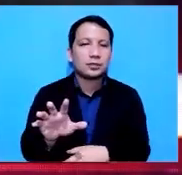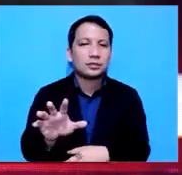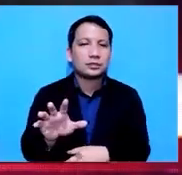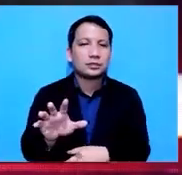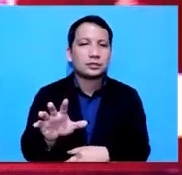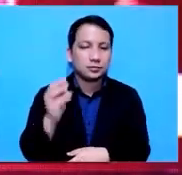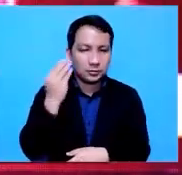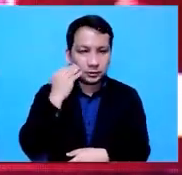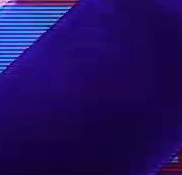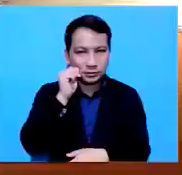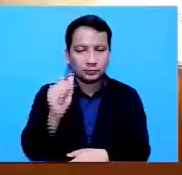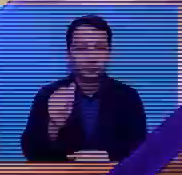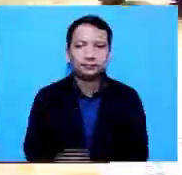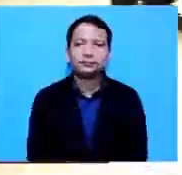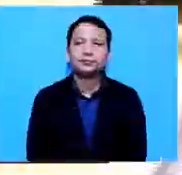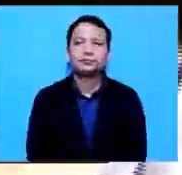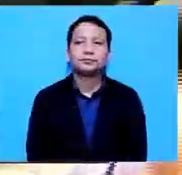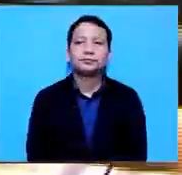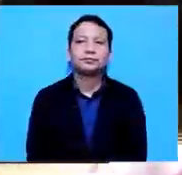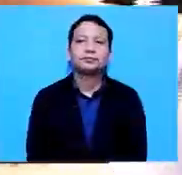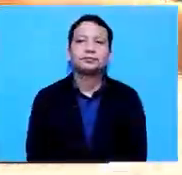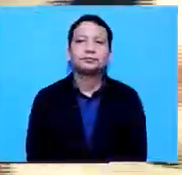Marlene Alcaide.